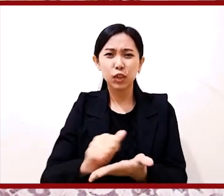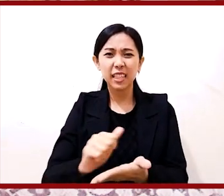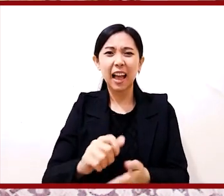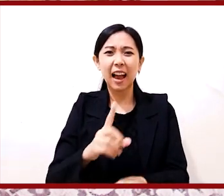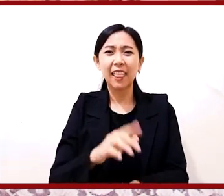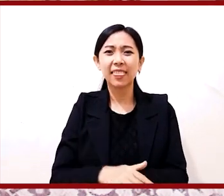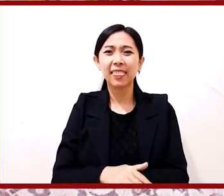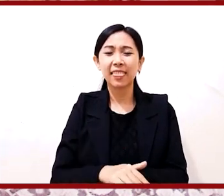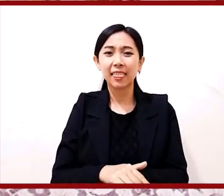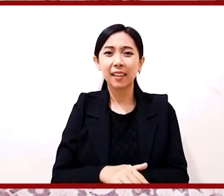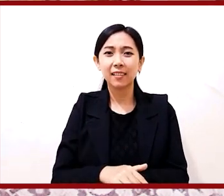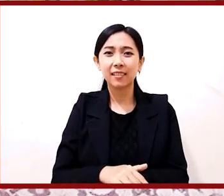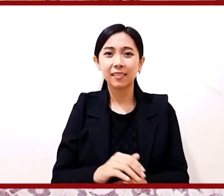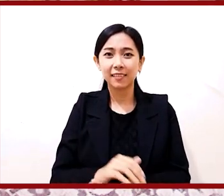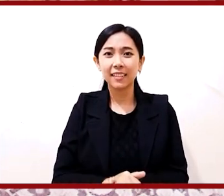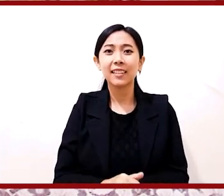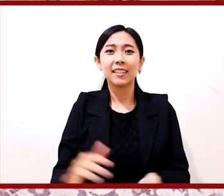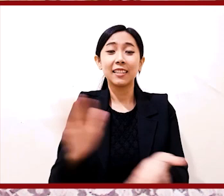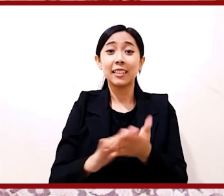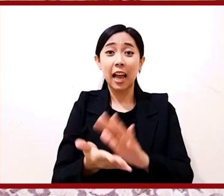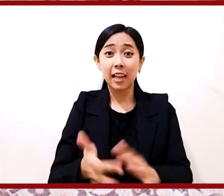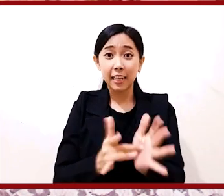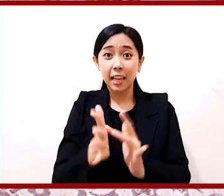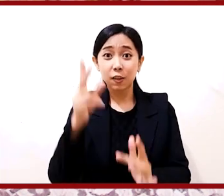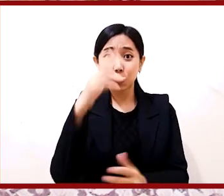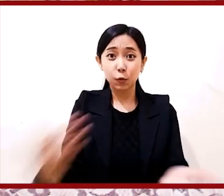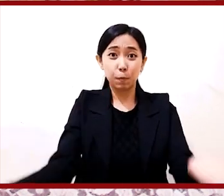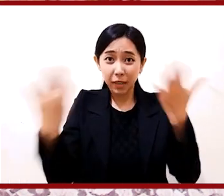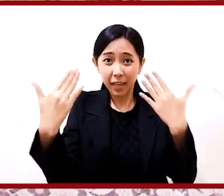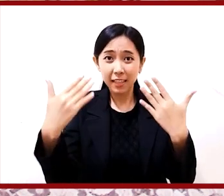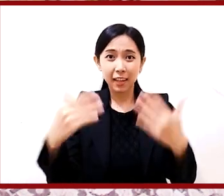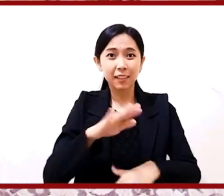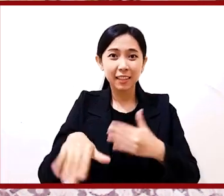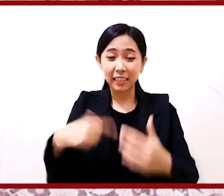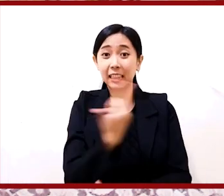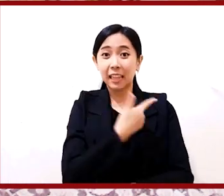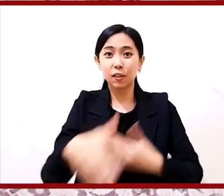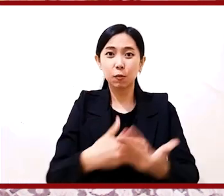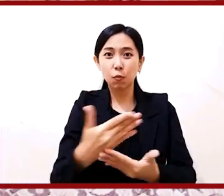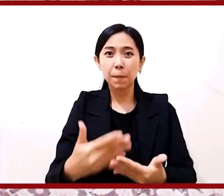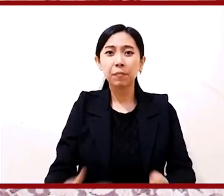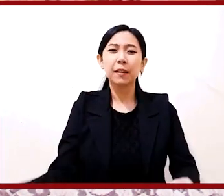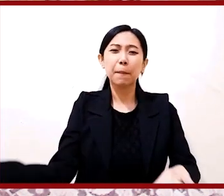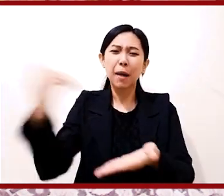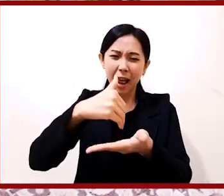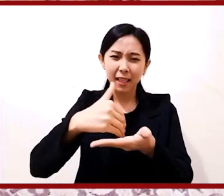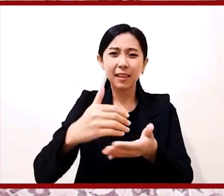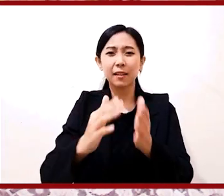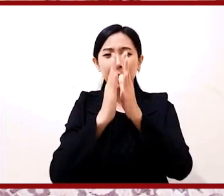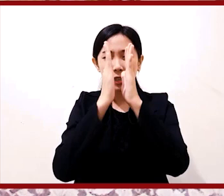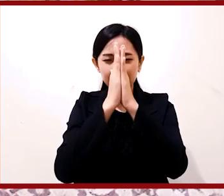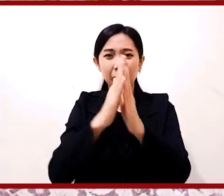kesalehan. Di sini Yesus kemudian mengajak para pemimpin agama kembali pada hakikat